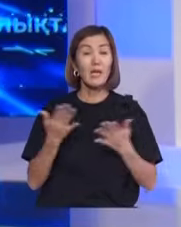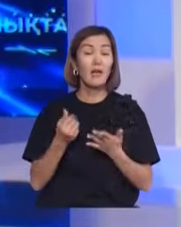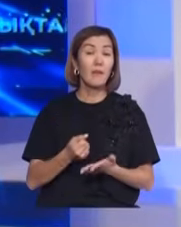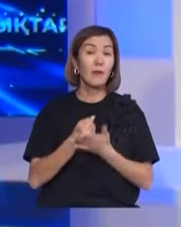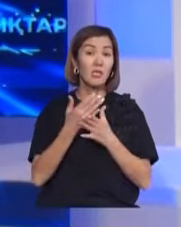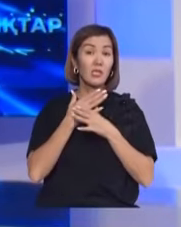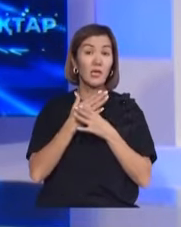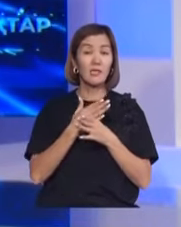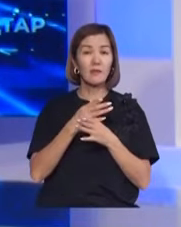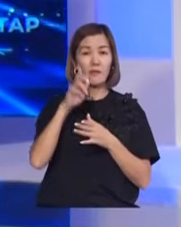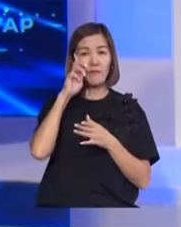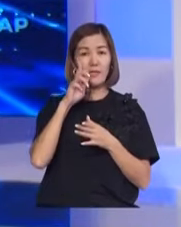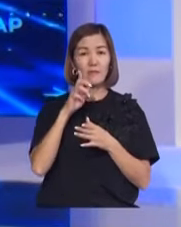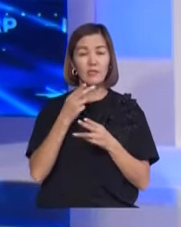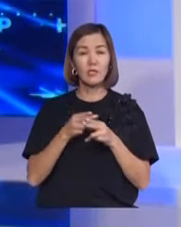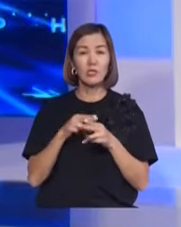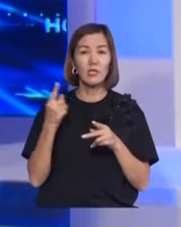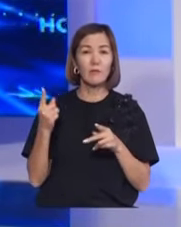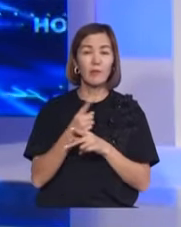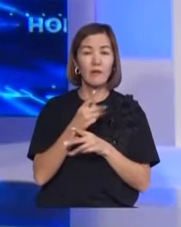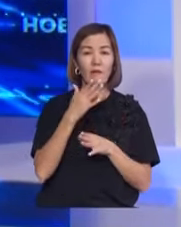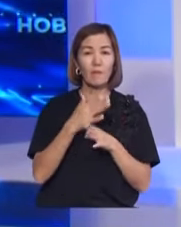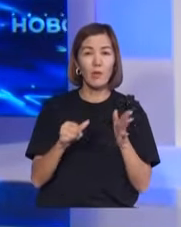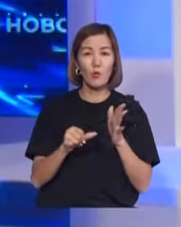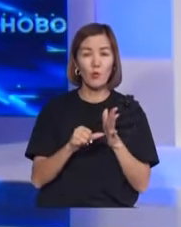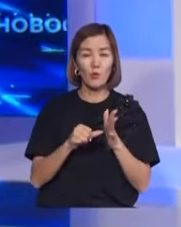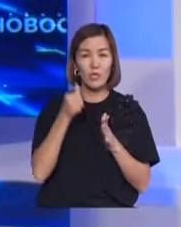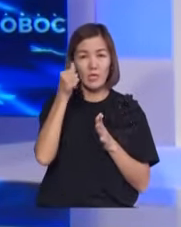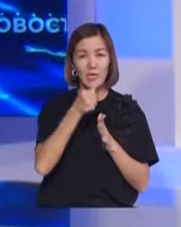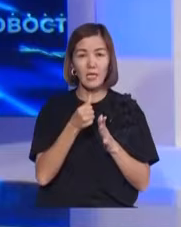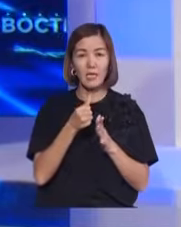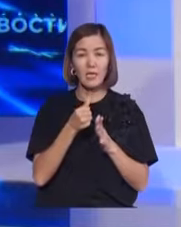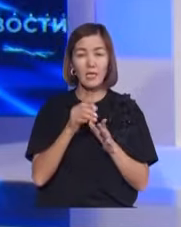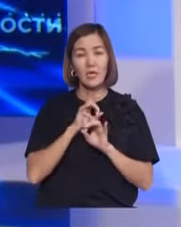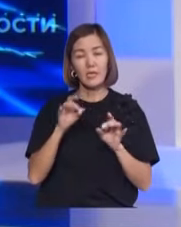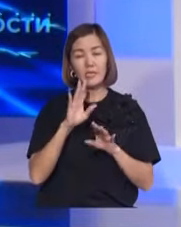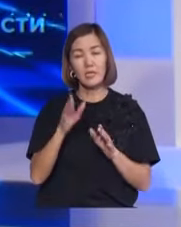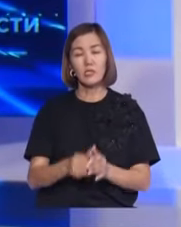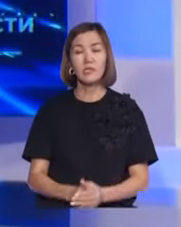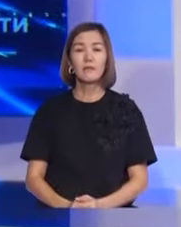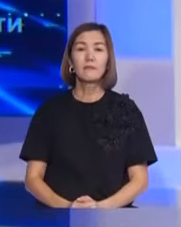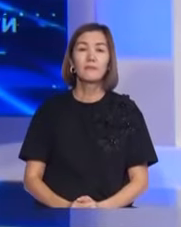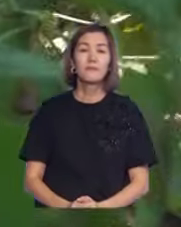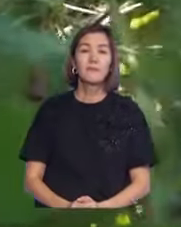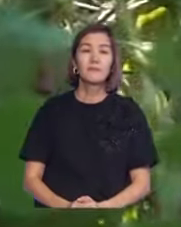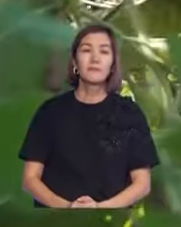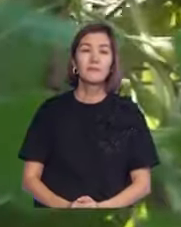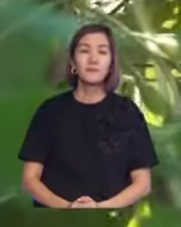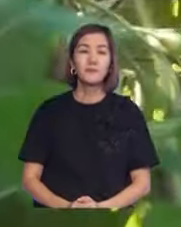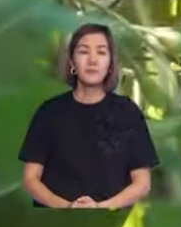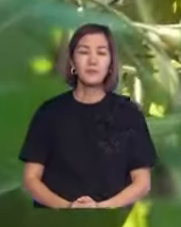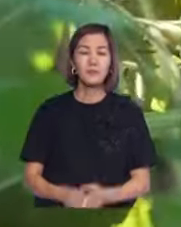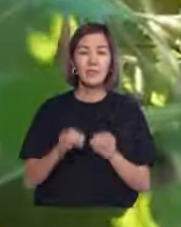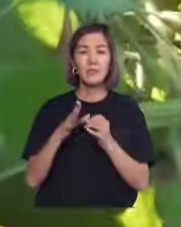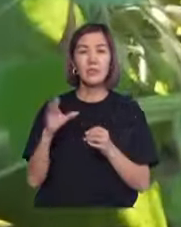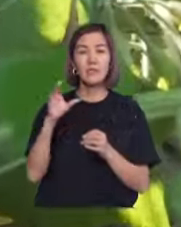какая поддержка оказывалась со стороны ведомств в течение первого полугодия текущего года, расскажет наш корреспондент. С